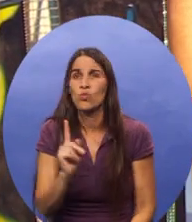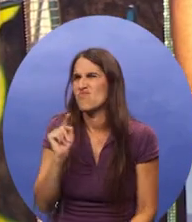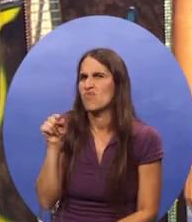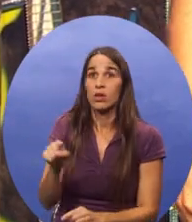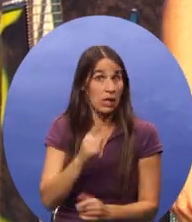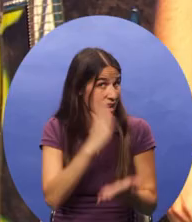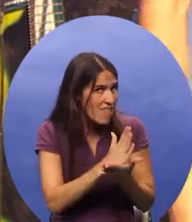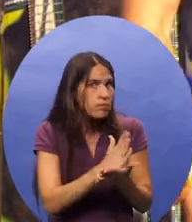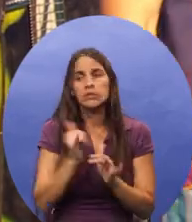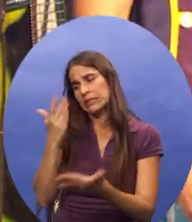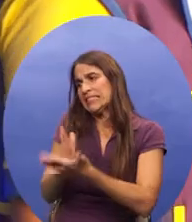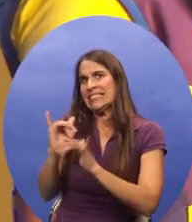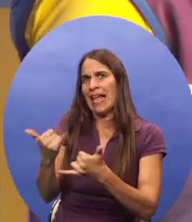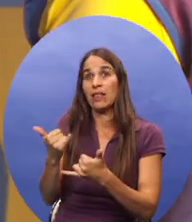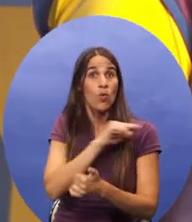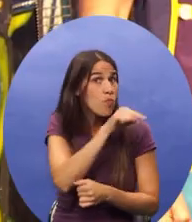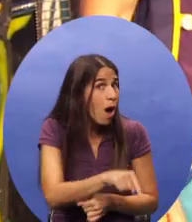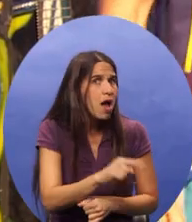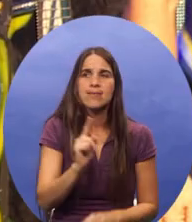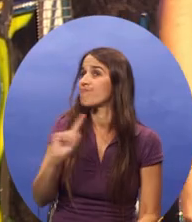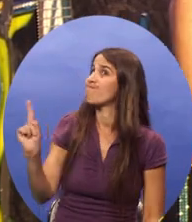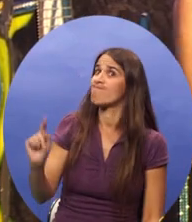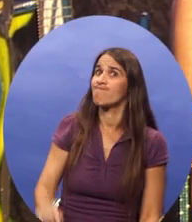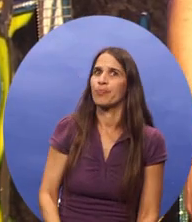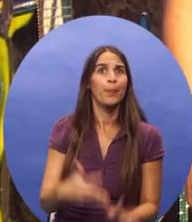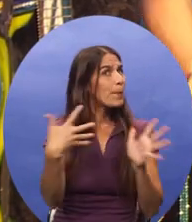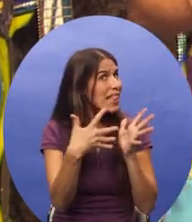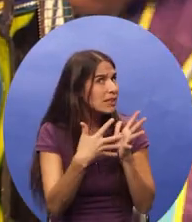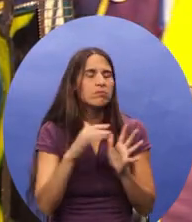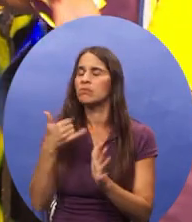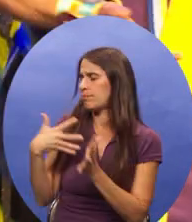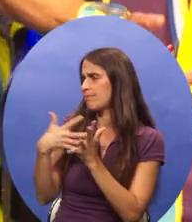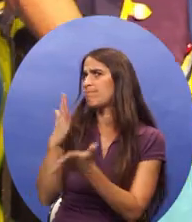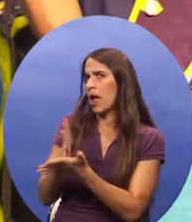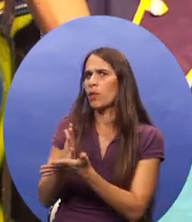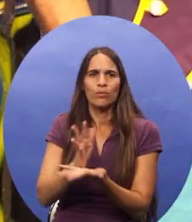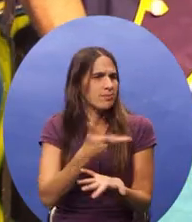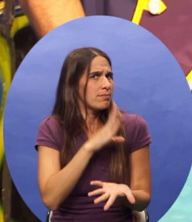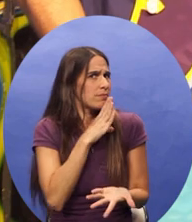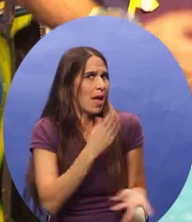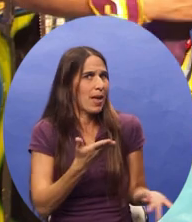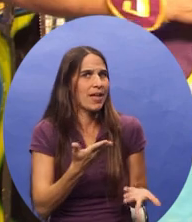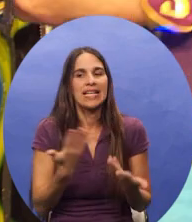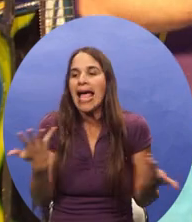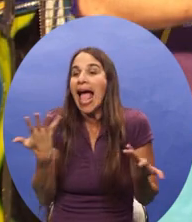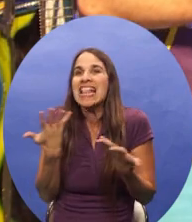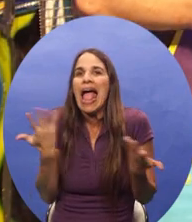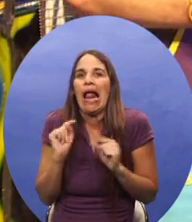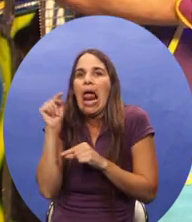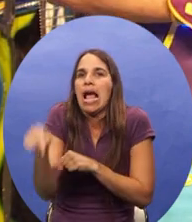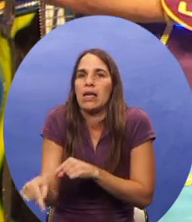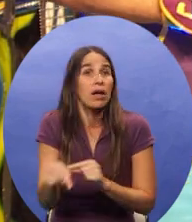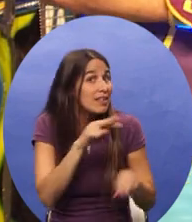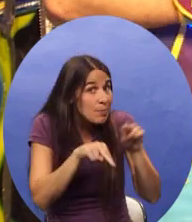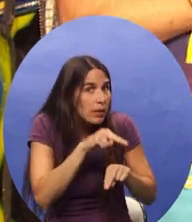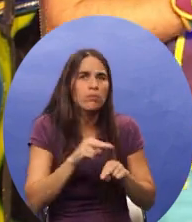איתו? קבענו. והוא הגיע? לא. בדקתם את זה? בדקנו. אז מה הבעיה? אין לו איך להגיע. וטיפלתם בזה?